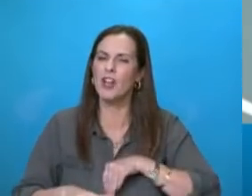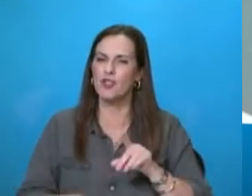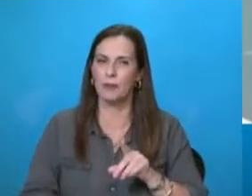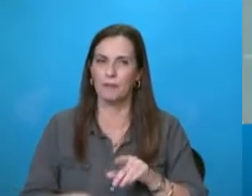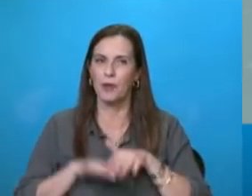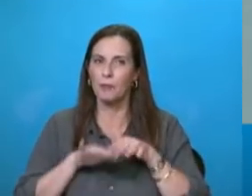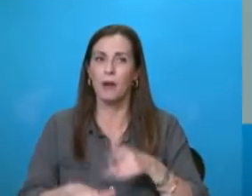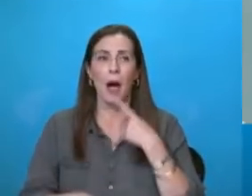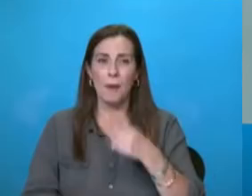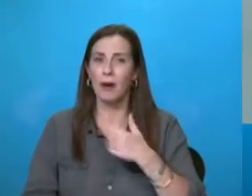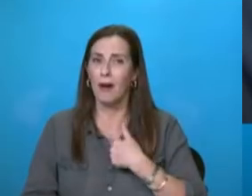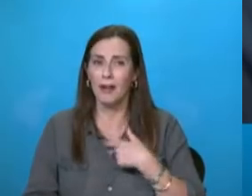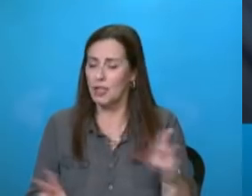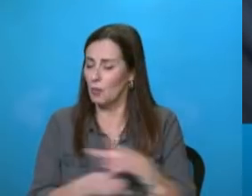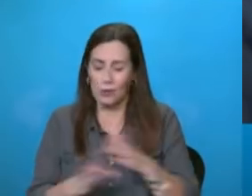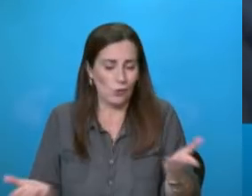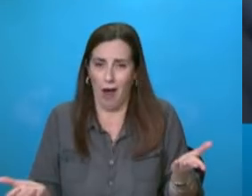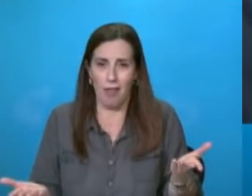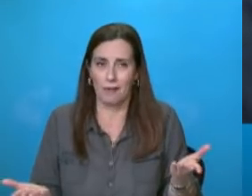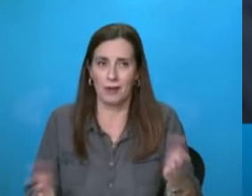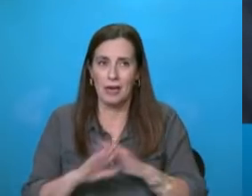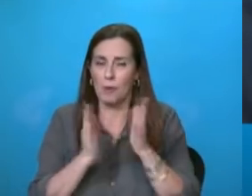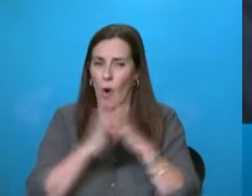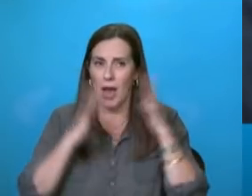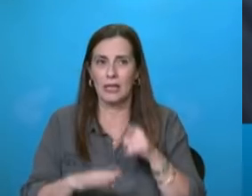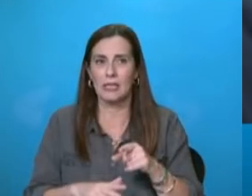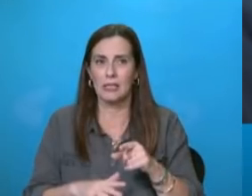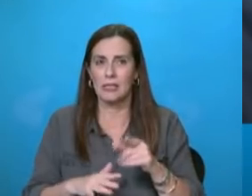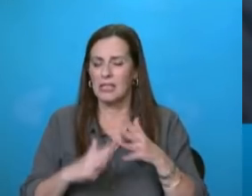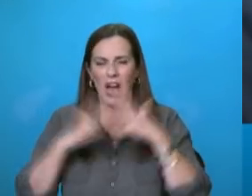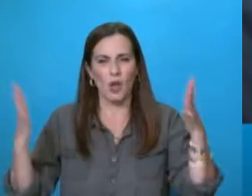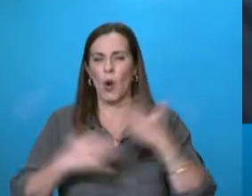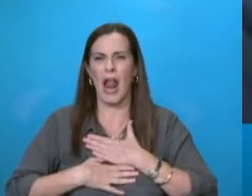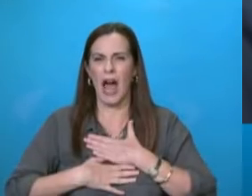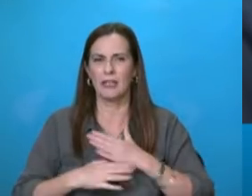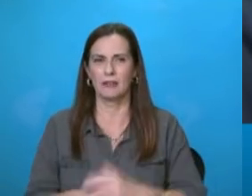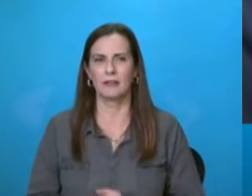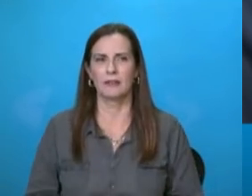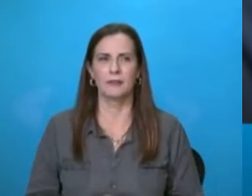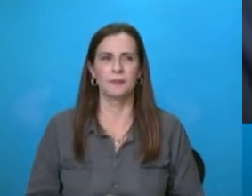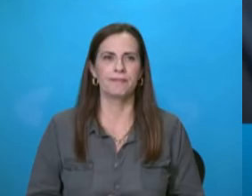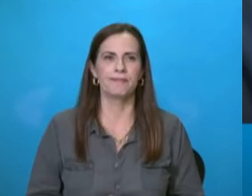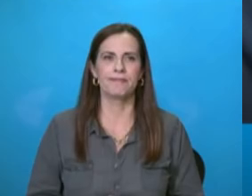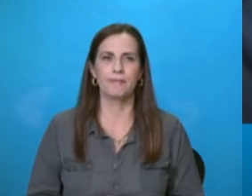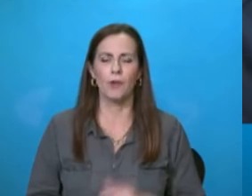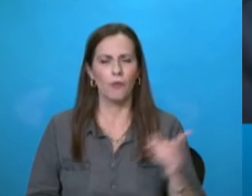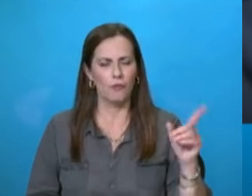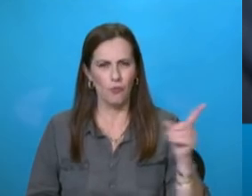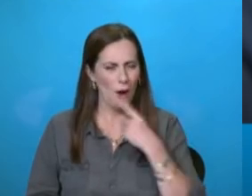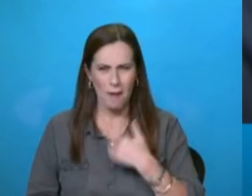לעיר ואמרתי לו, תקשיב, אני לא מסוגל, כאילו, עם כל הלחץ הזה, זה גדול עליי. והוא בא ואמר